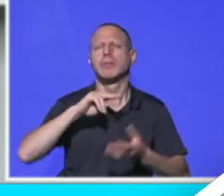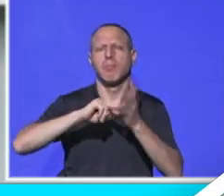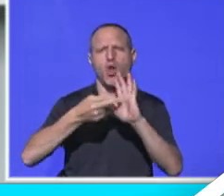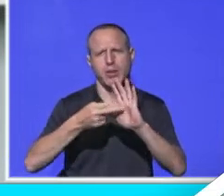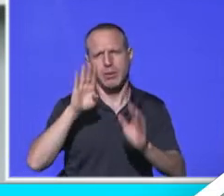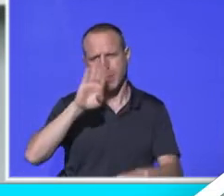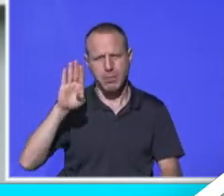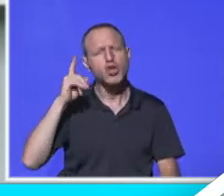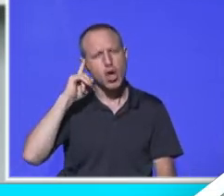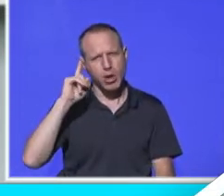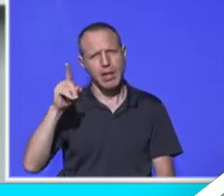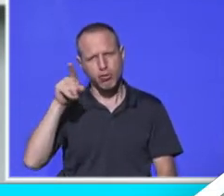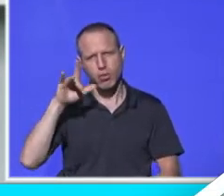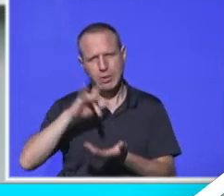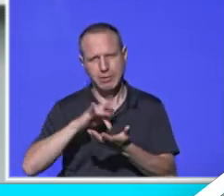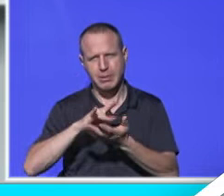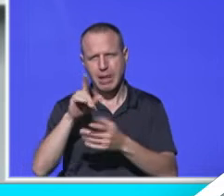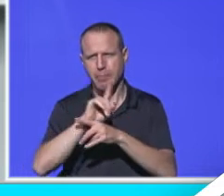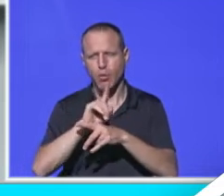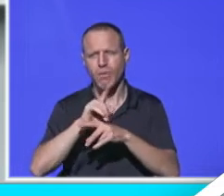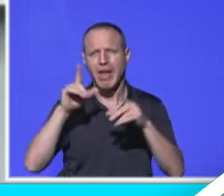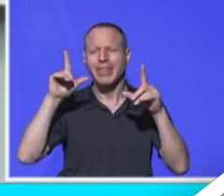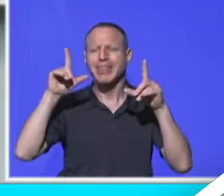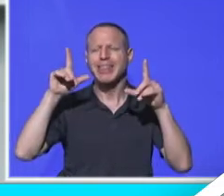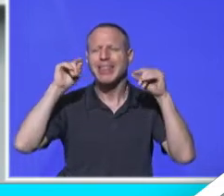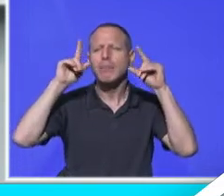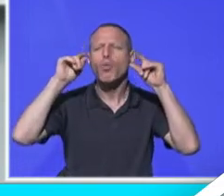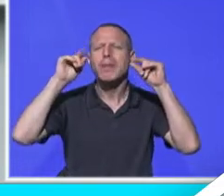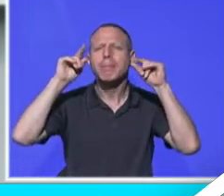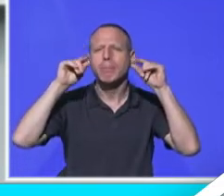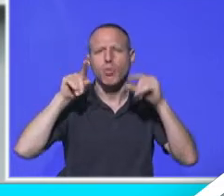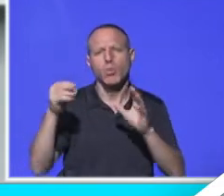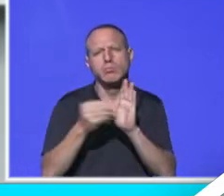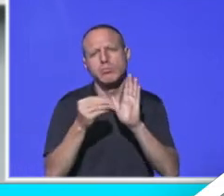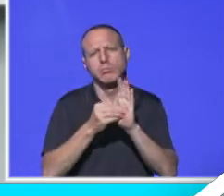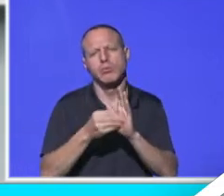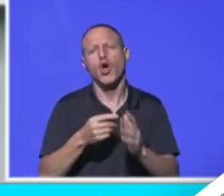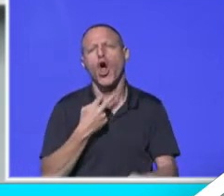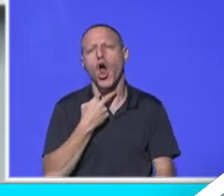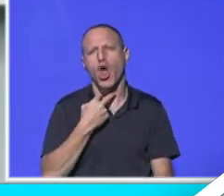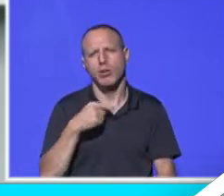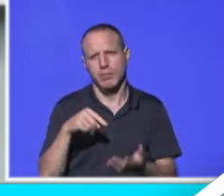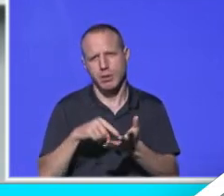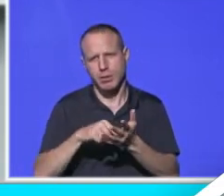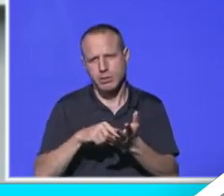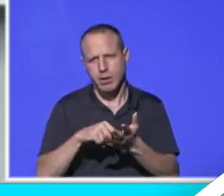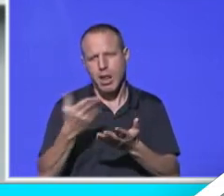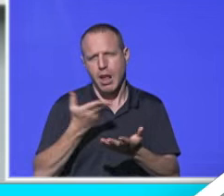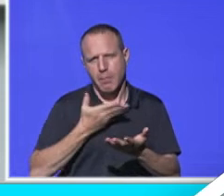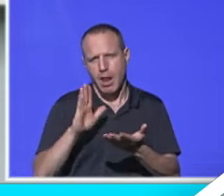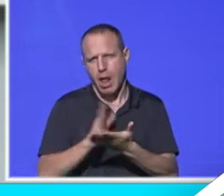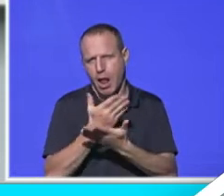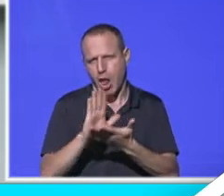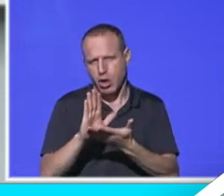נתניהו יודע שהוא נמצא בתקופת דמדומים, הוא זקוק לכל מיני קולות, ולכן מקבל החלטות שגויות